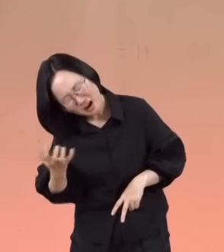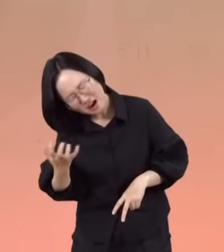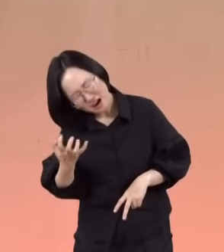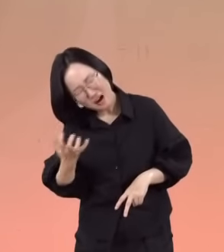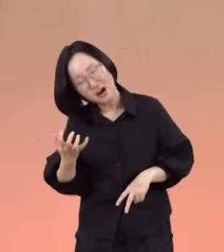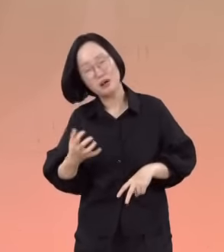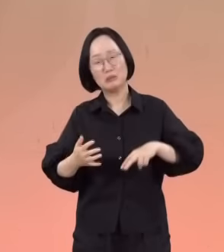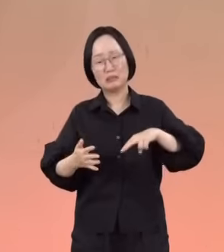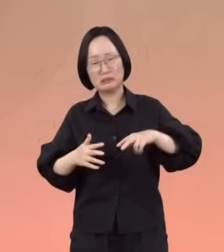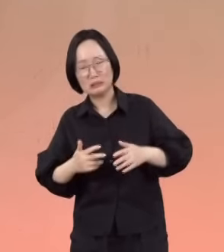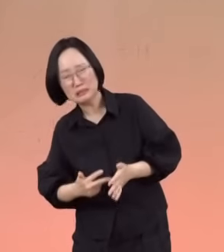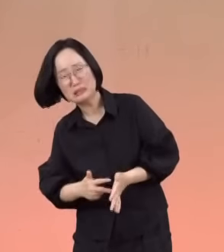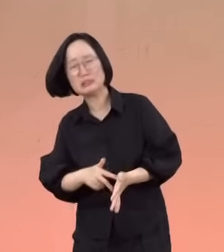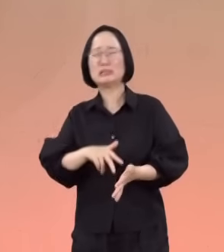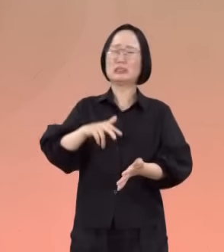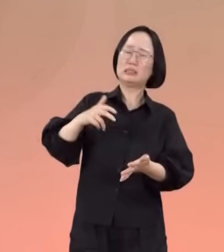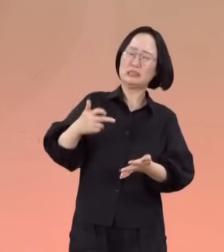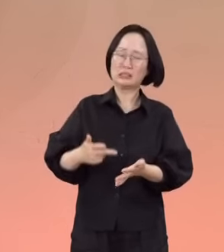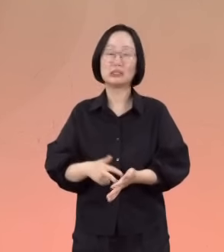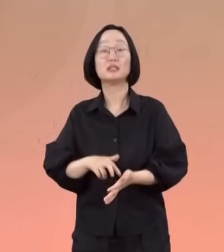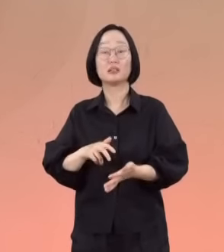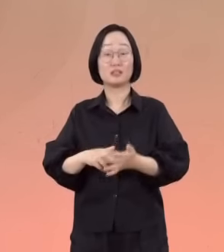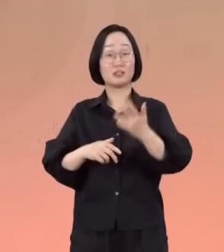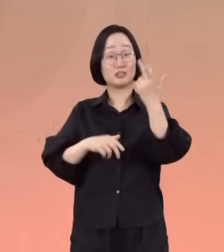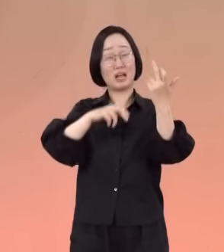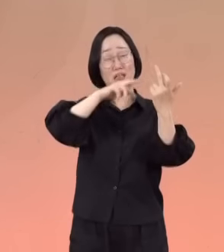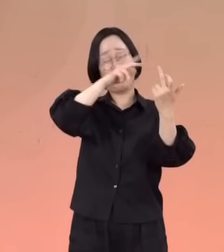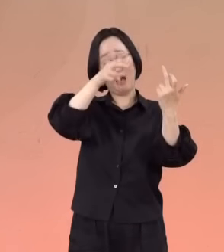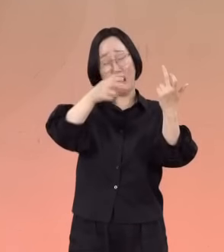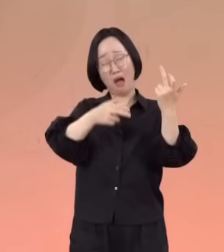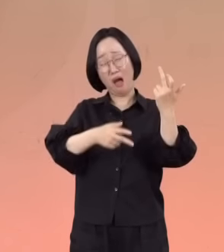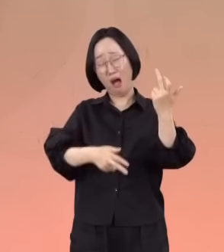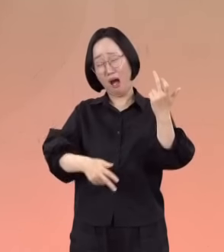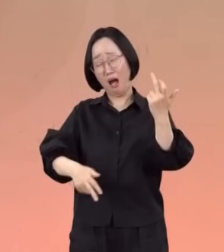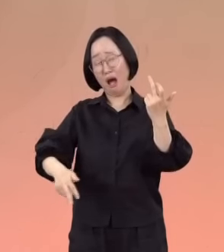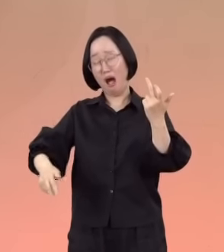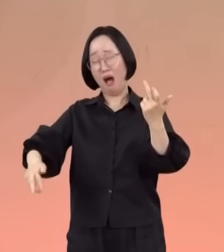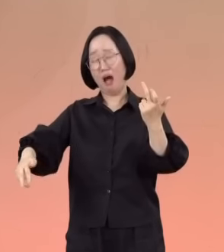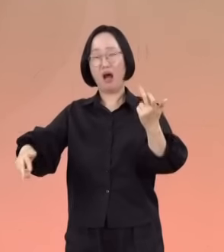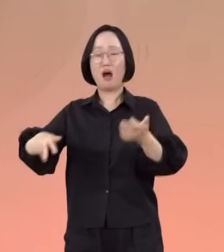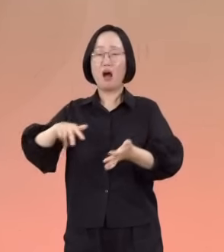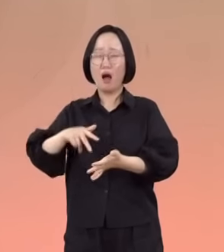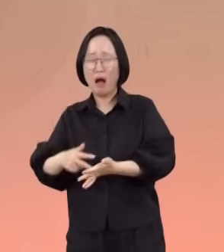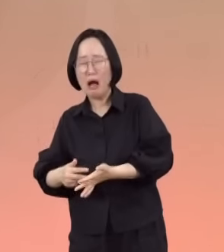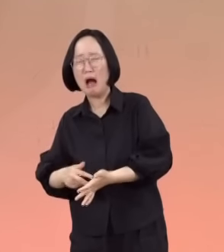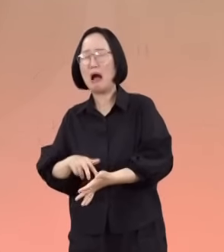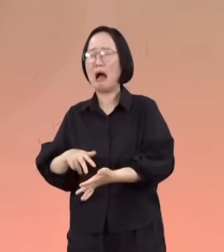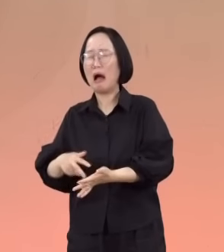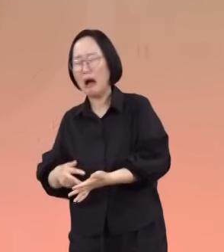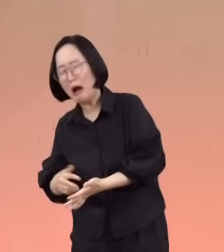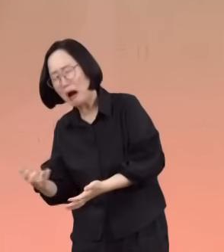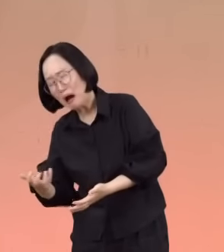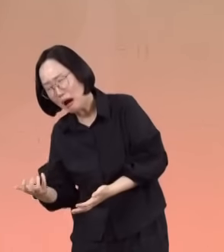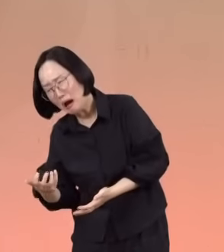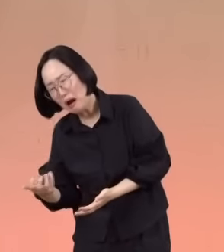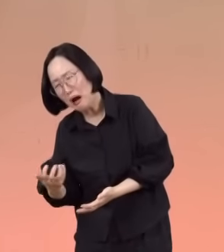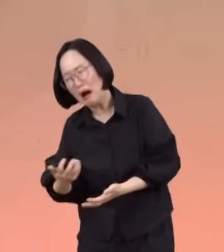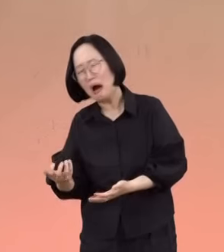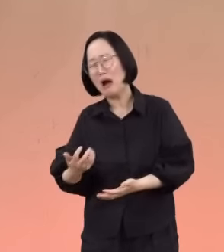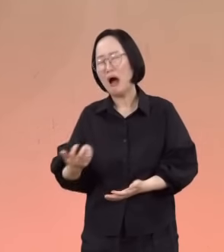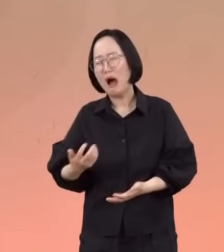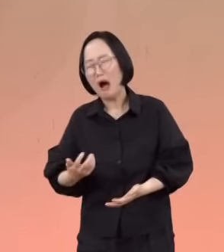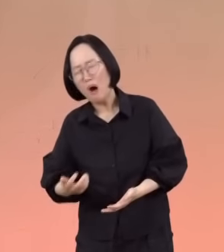심정으로 쩔뚝쩔뚝 겨우 이제 하산을 했대요 너무나 막 다리가 마비되고 막 아파서 아